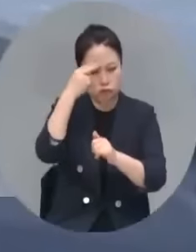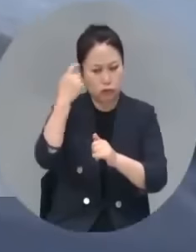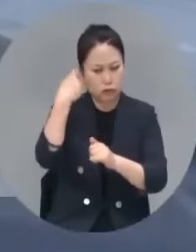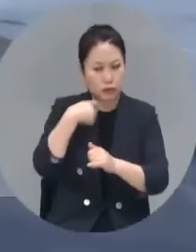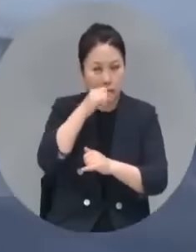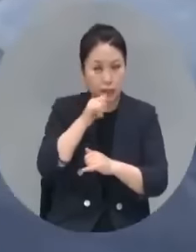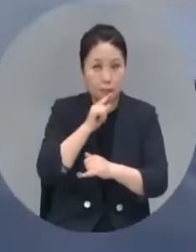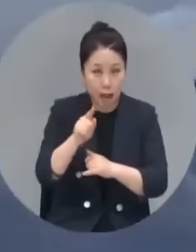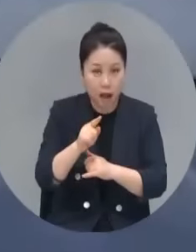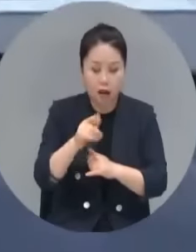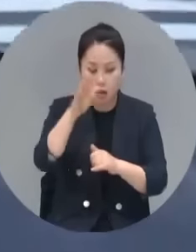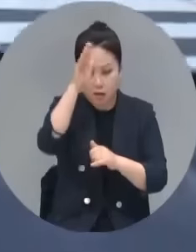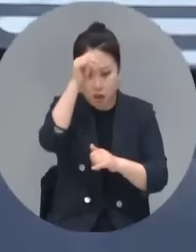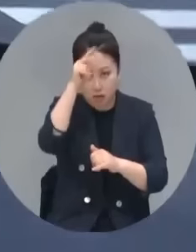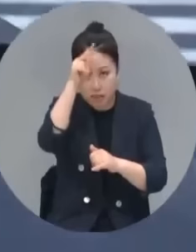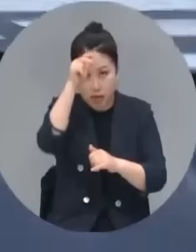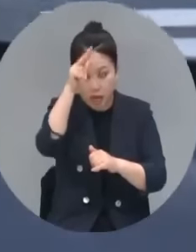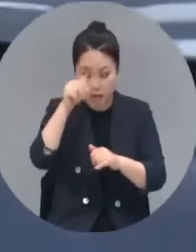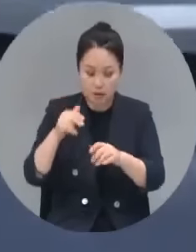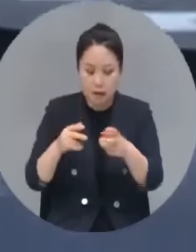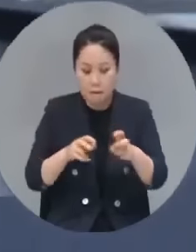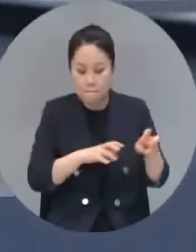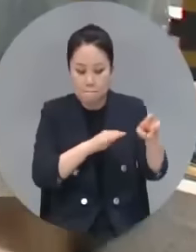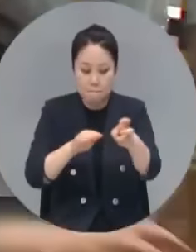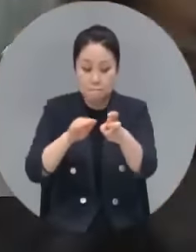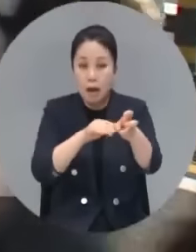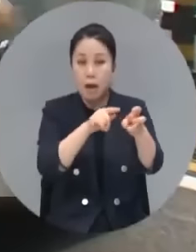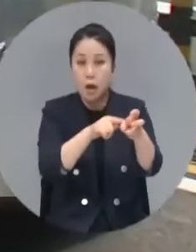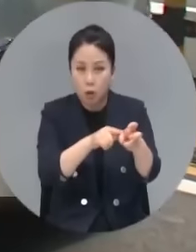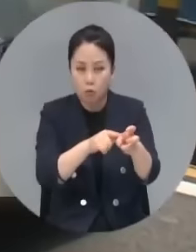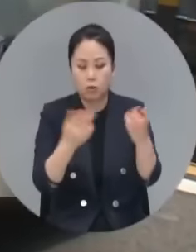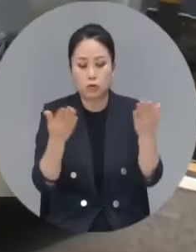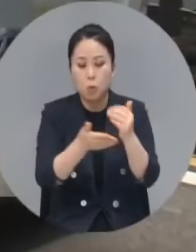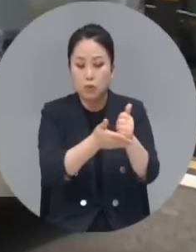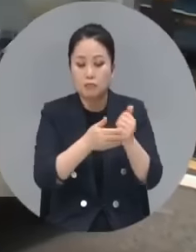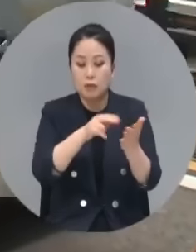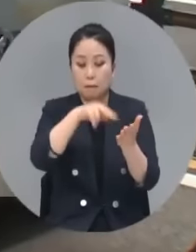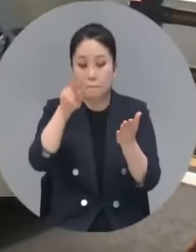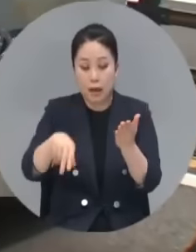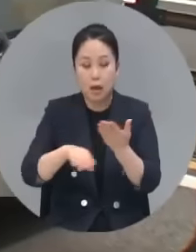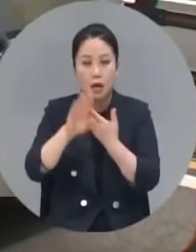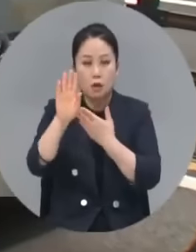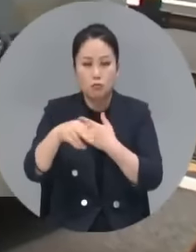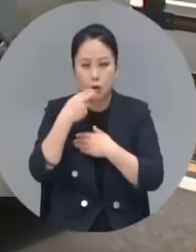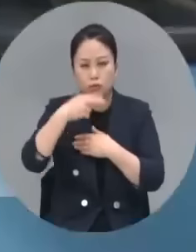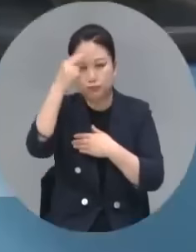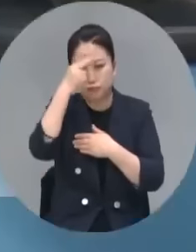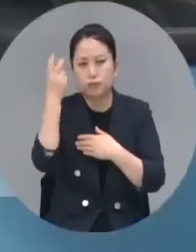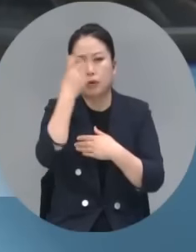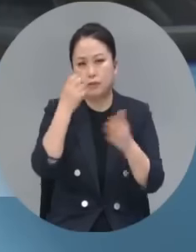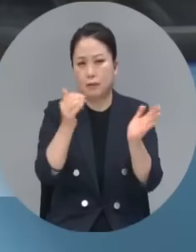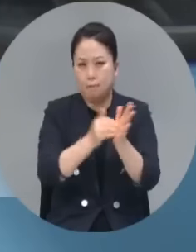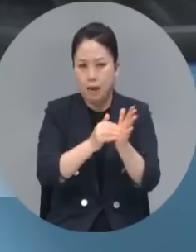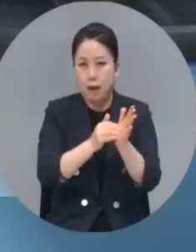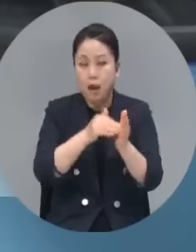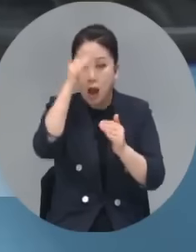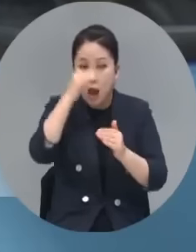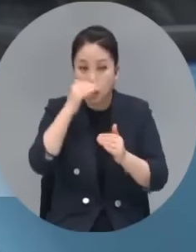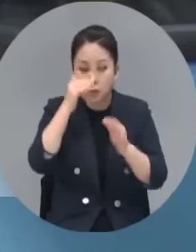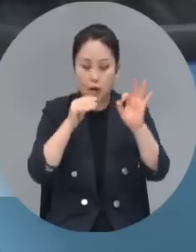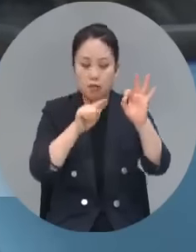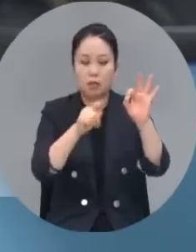경찰은 버스를 뒤쫓았고 승객들을 내리게 한 뒤 음주 측정을 했습니다. 혈중 알코올 농도는